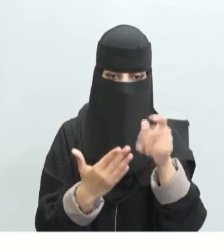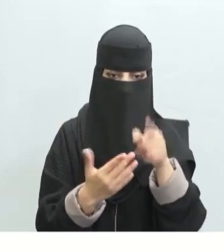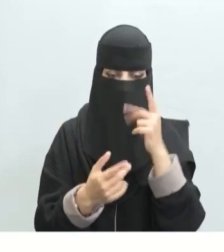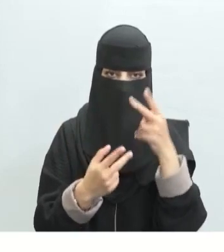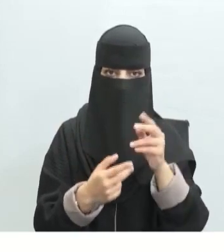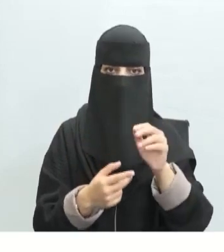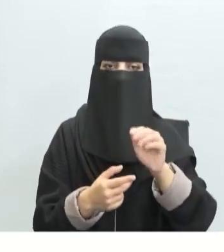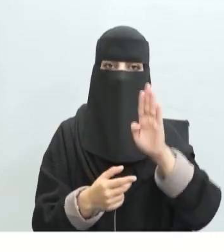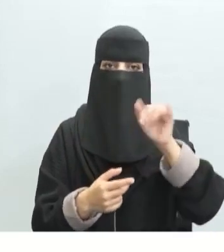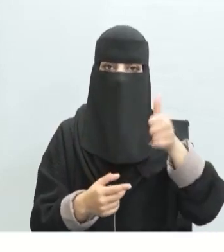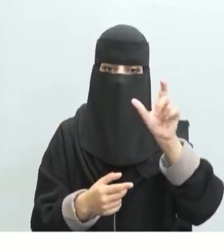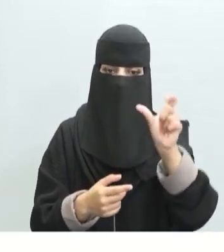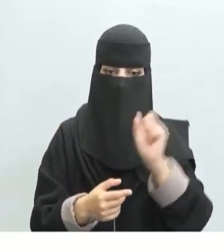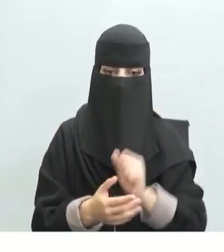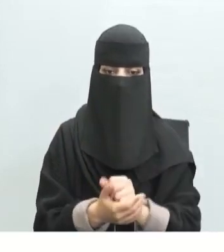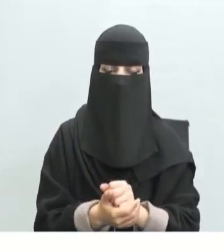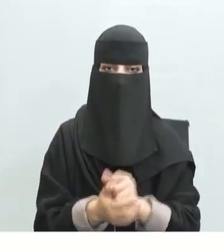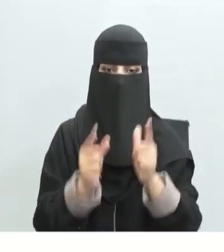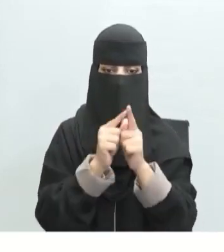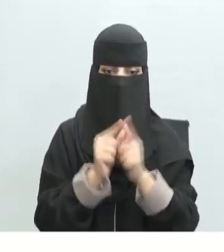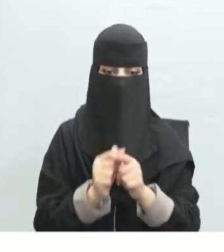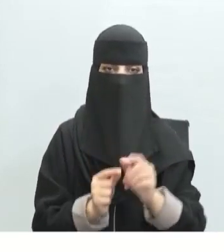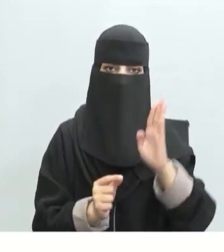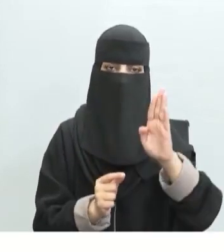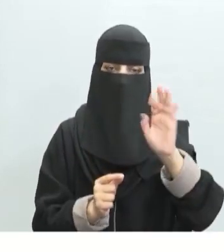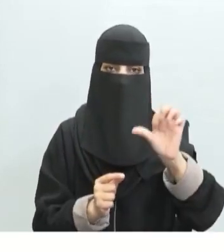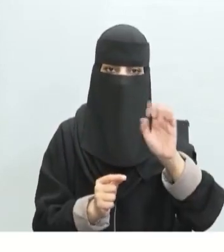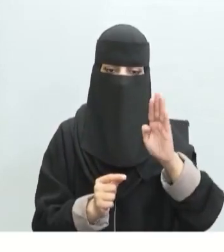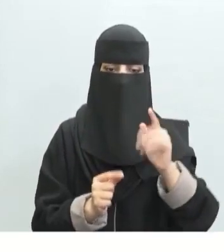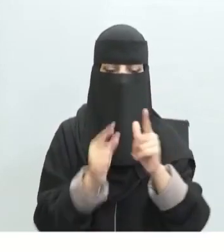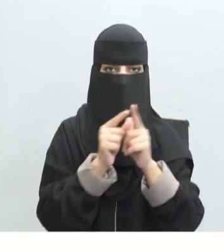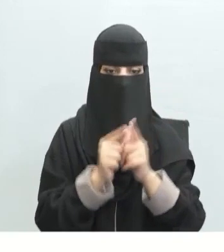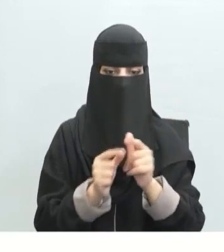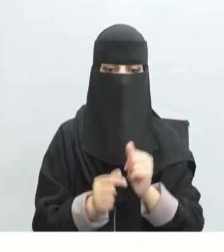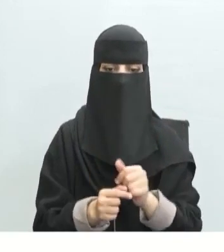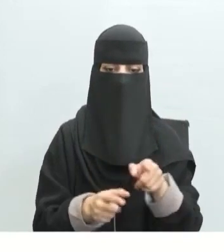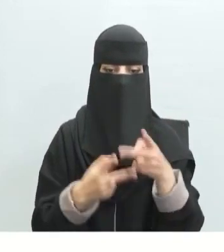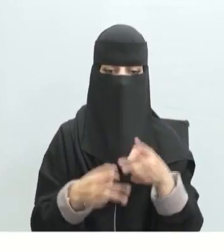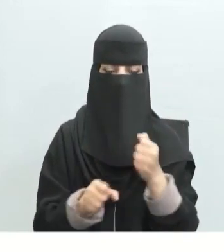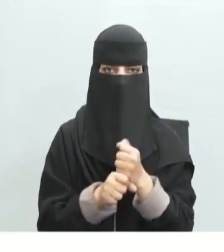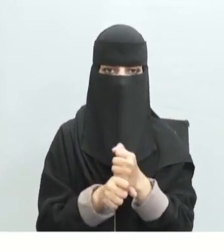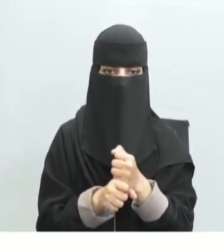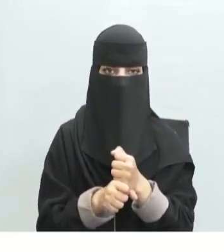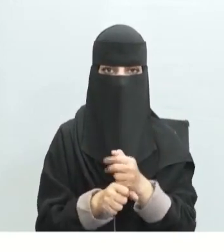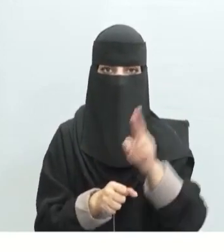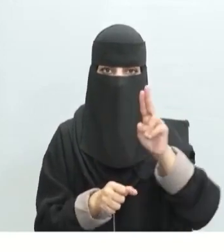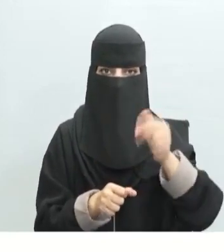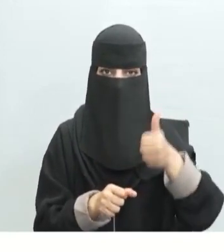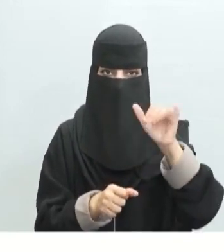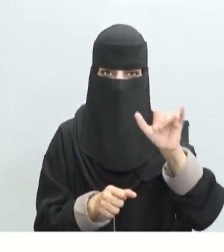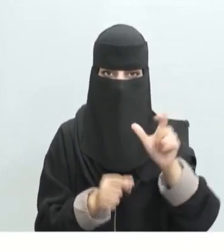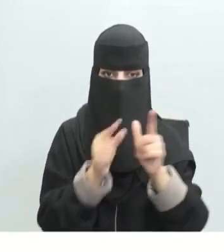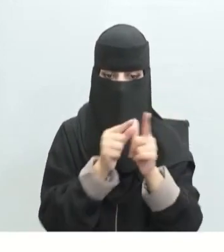بنقول ساين لبي كوساين لبي خلصنا من الثيتا في المثال الحين بنرجع على مين على البي فنقول